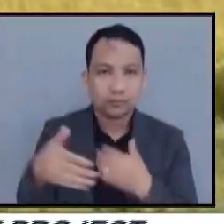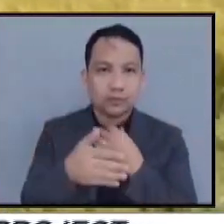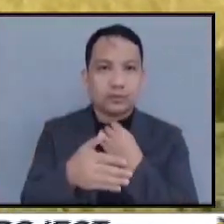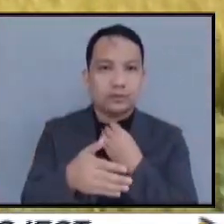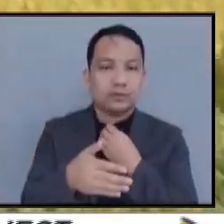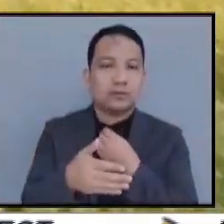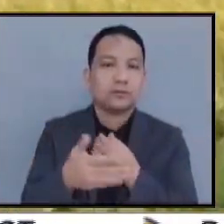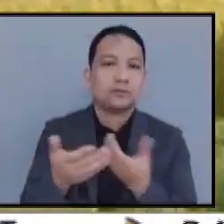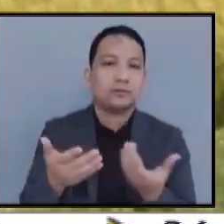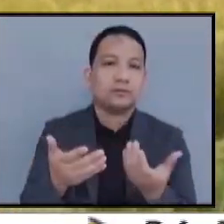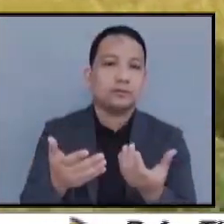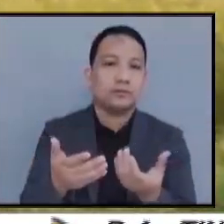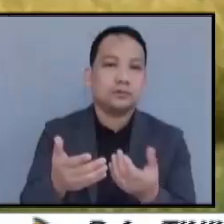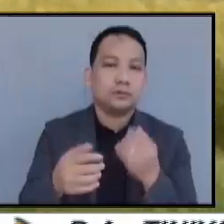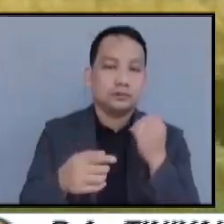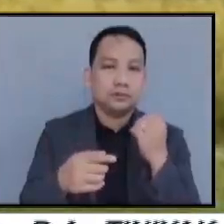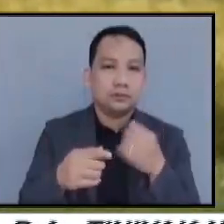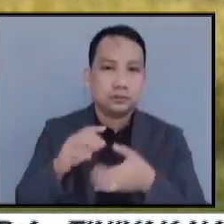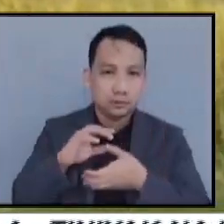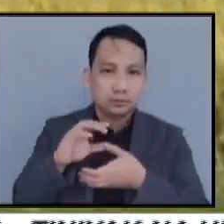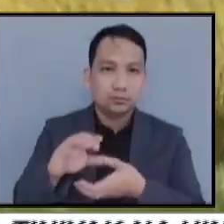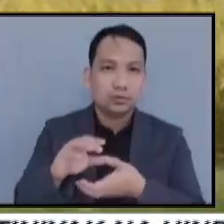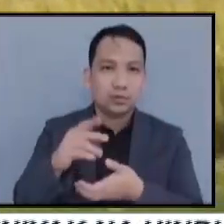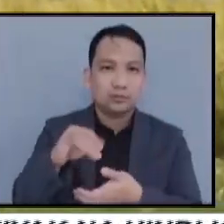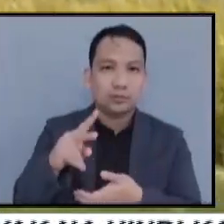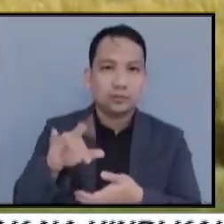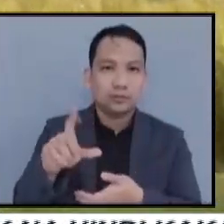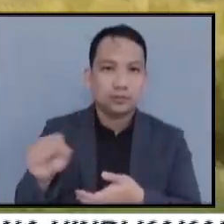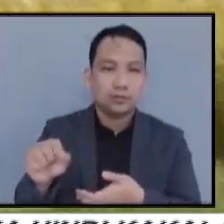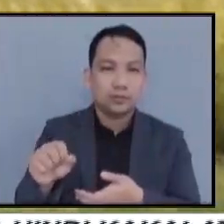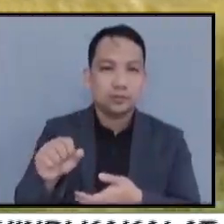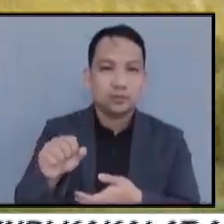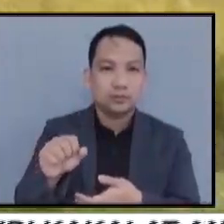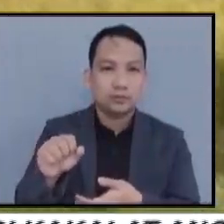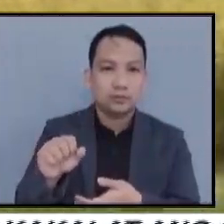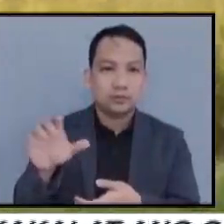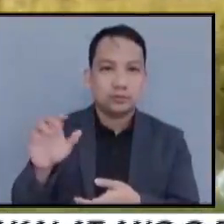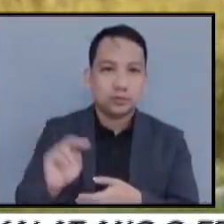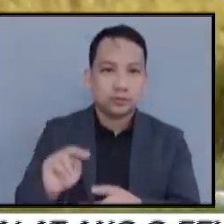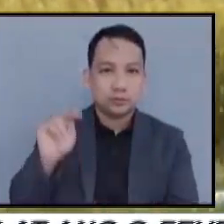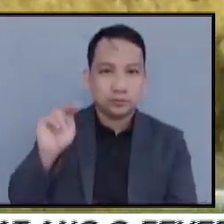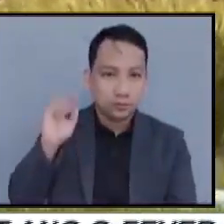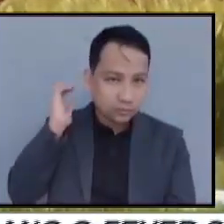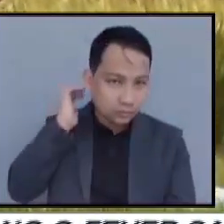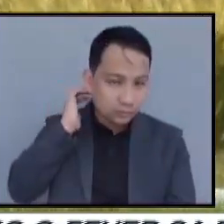ang Zamboanga Peninsula, Soksarjen, Northern Mindanao,